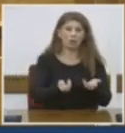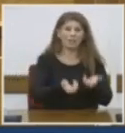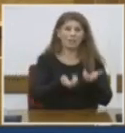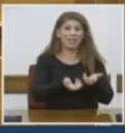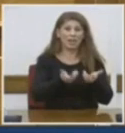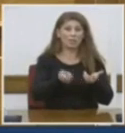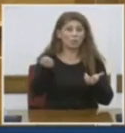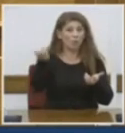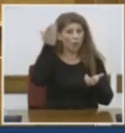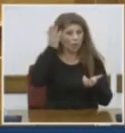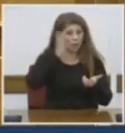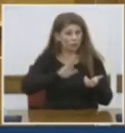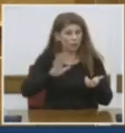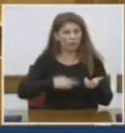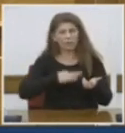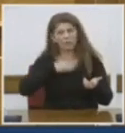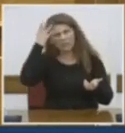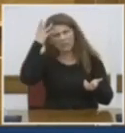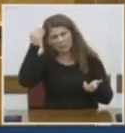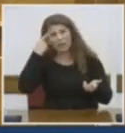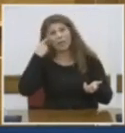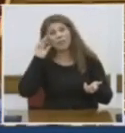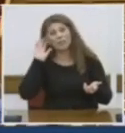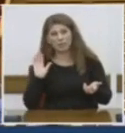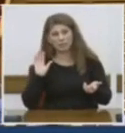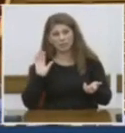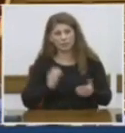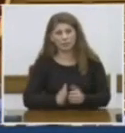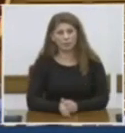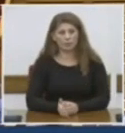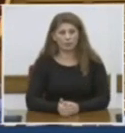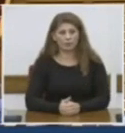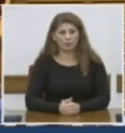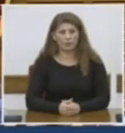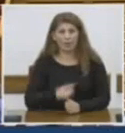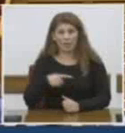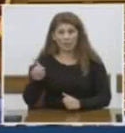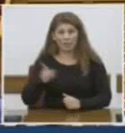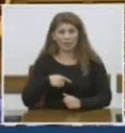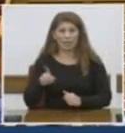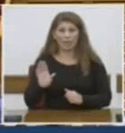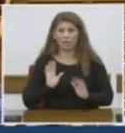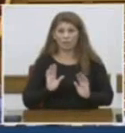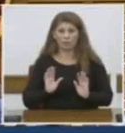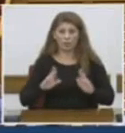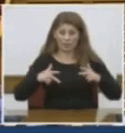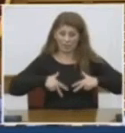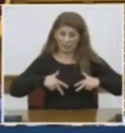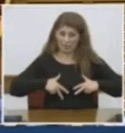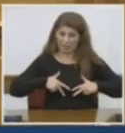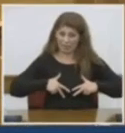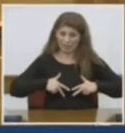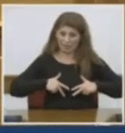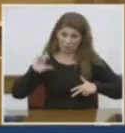υψηλές τιμές. Κύριε Τσίπρα, δεν γνωρίζετε τη διαφορά μεταξύ του bail-out και της κρατικοποίησης? Δεν